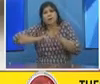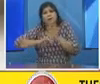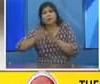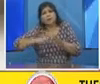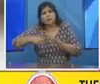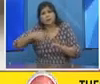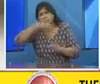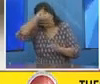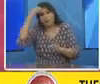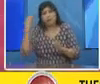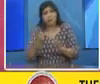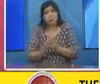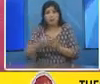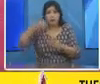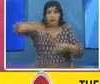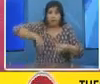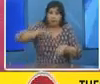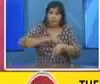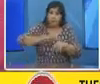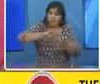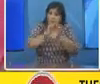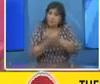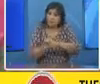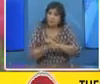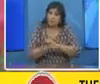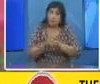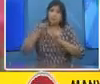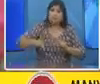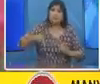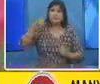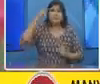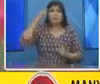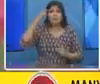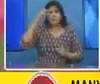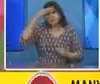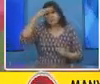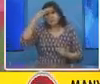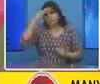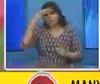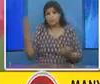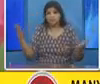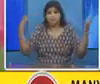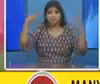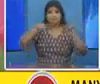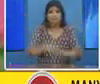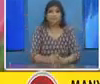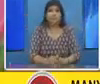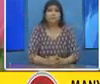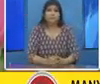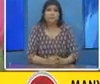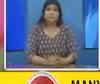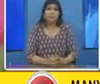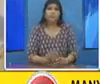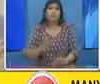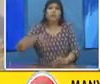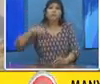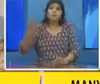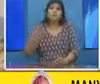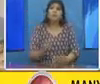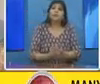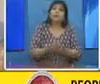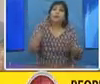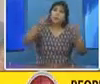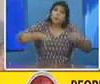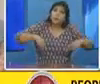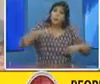कई लोग इसी वजह से मानसिक तनाव में जीते रहे। तो दूसरी ओर लोगों